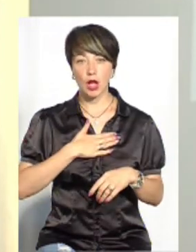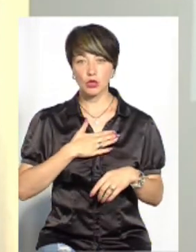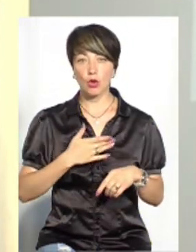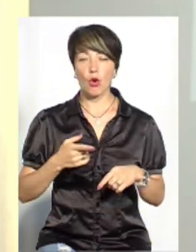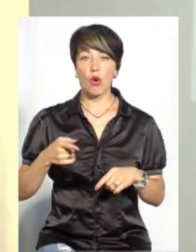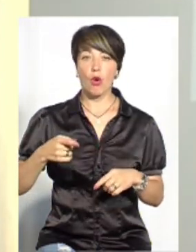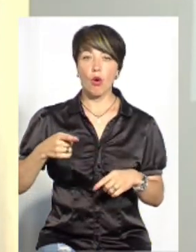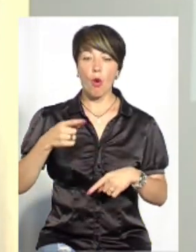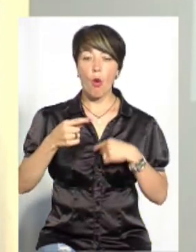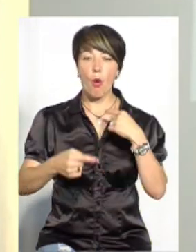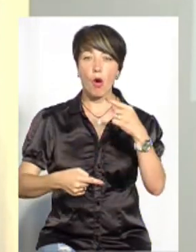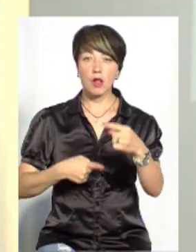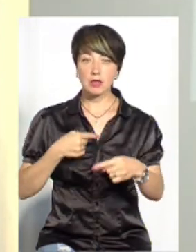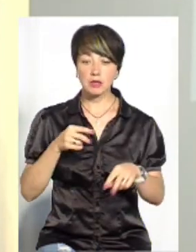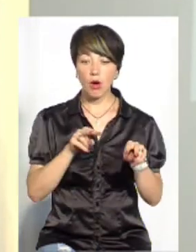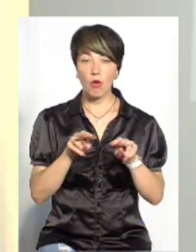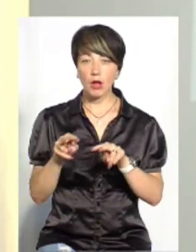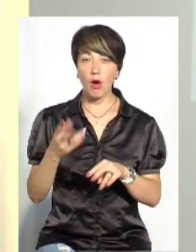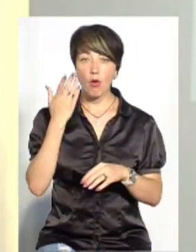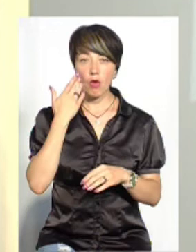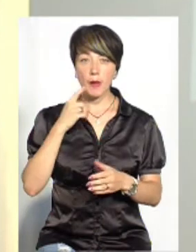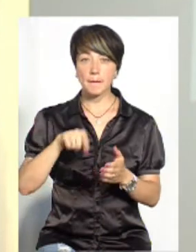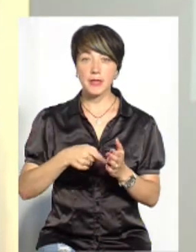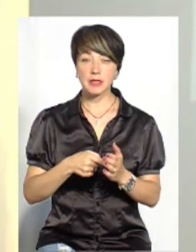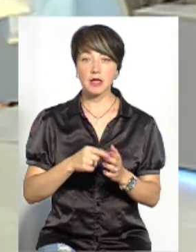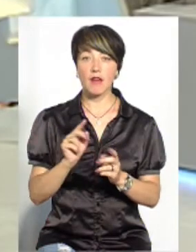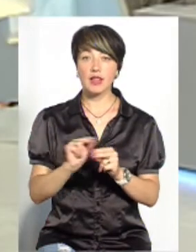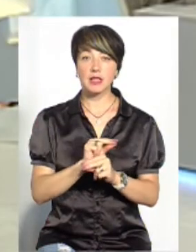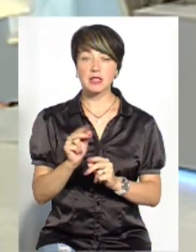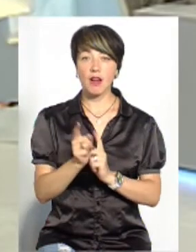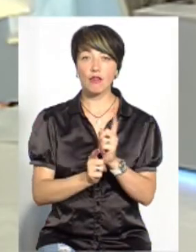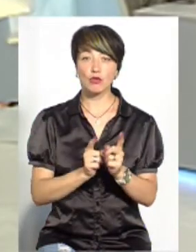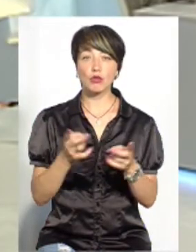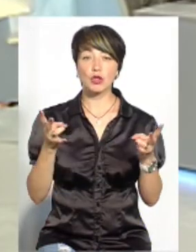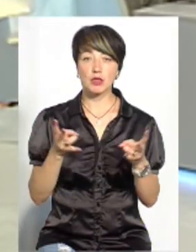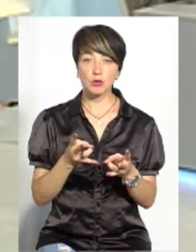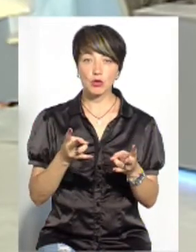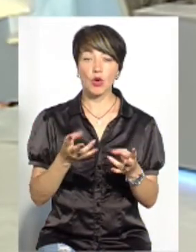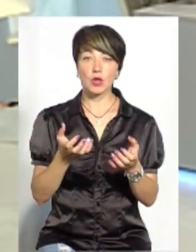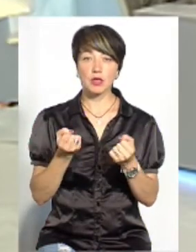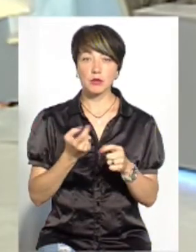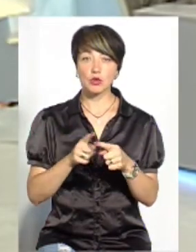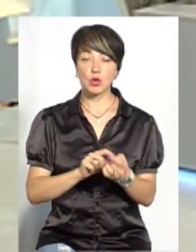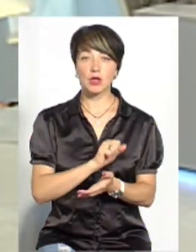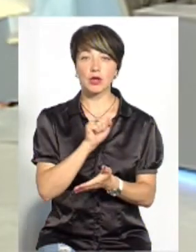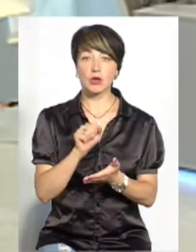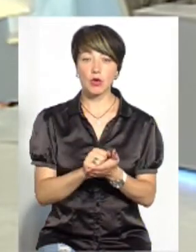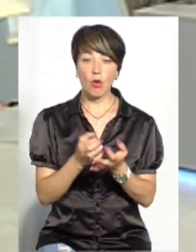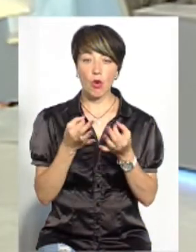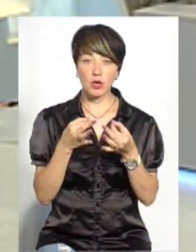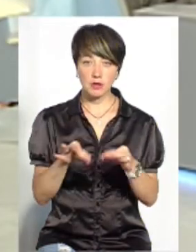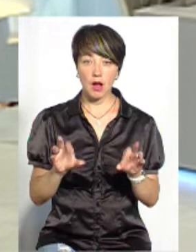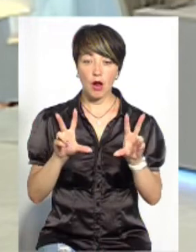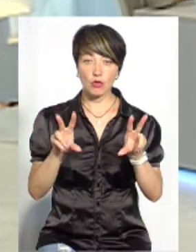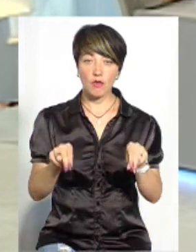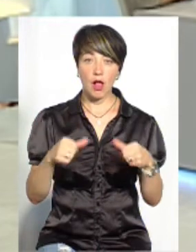коли його місто відреставрує, що потрібно зробити, щоб колесо отримало цю декларацію, яка б